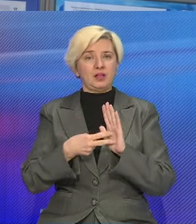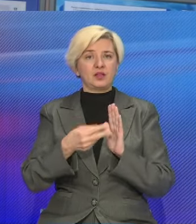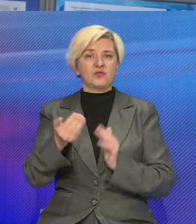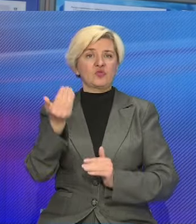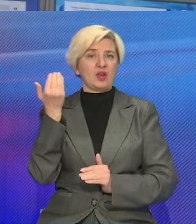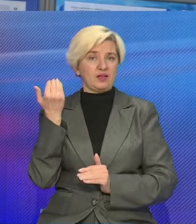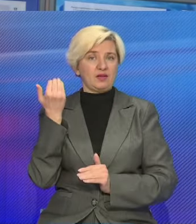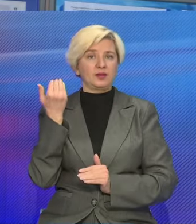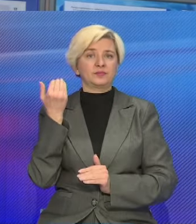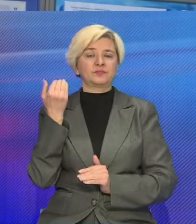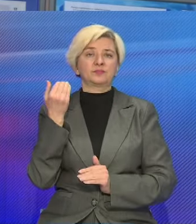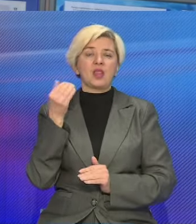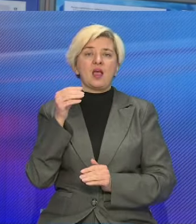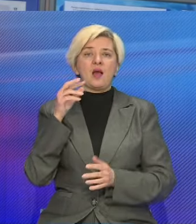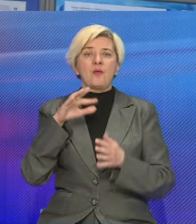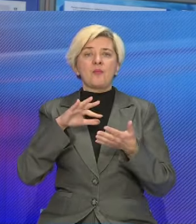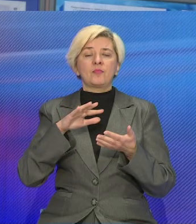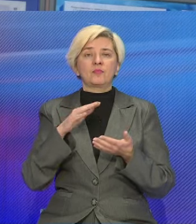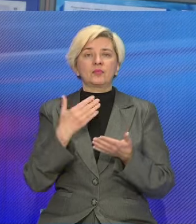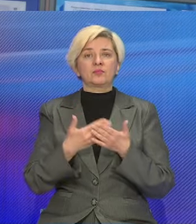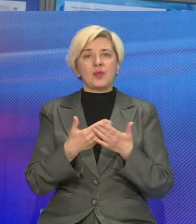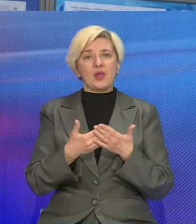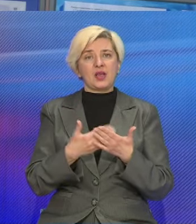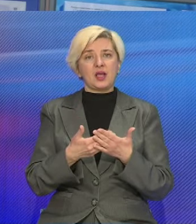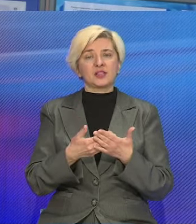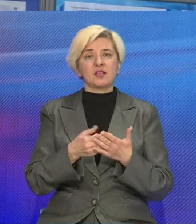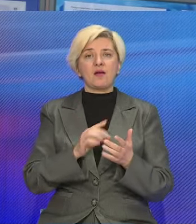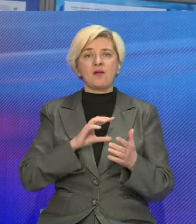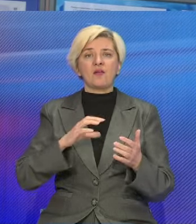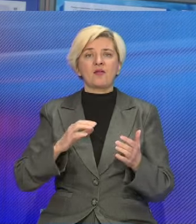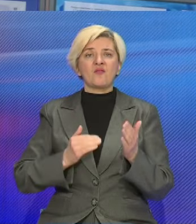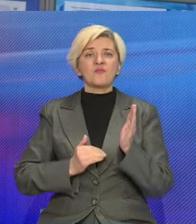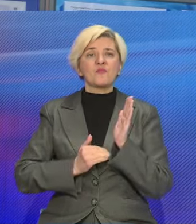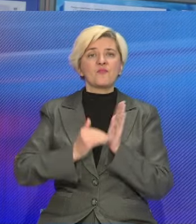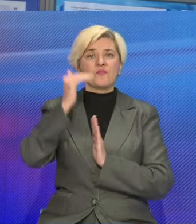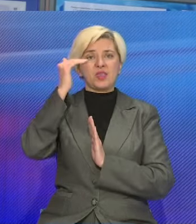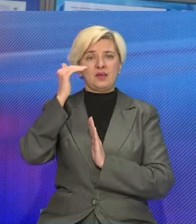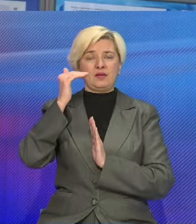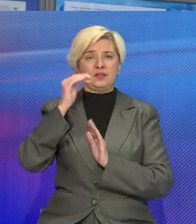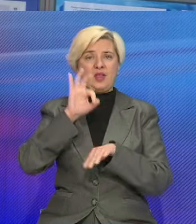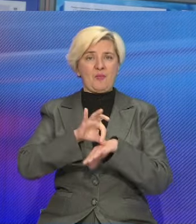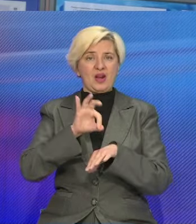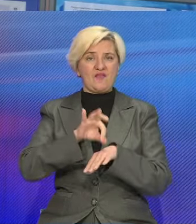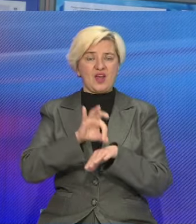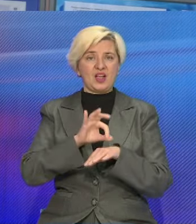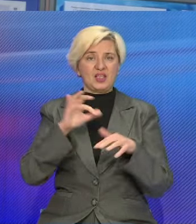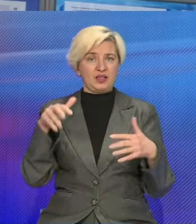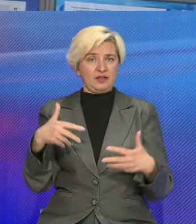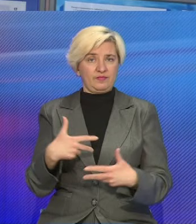Предполагається, що пік заболеваемости респіраторними вірусами ми вже прошли. Конечно,